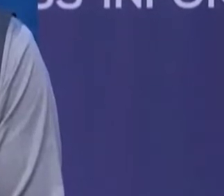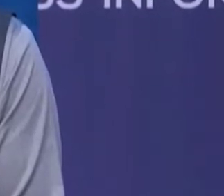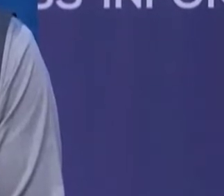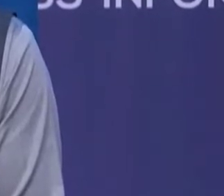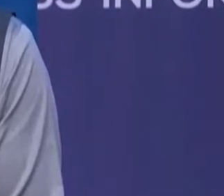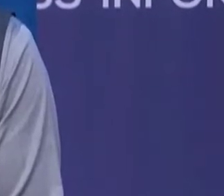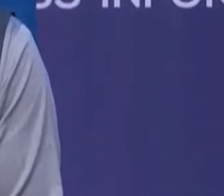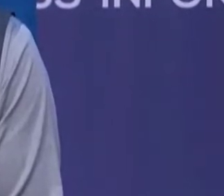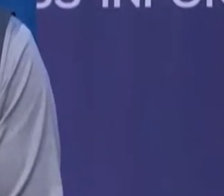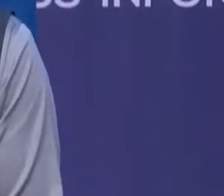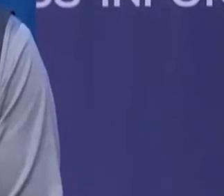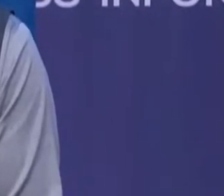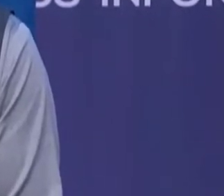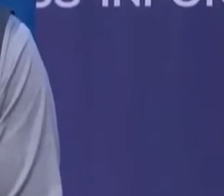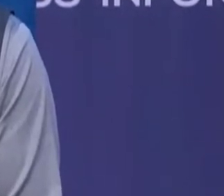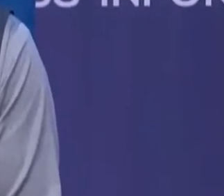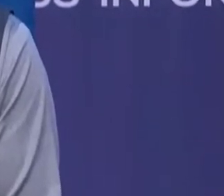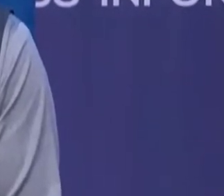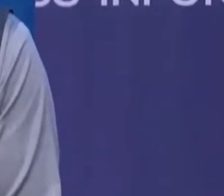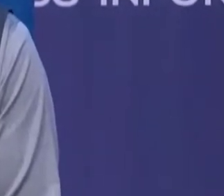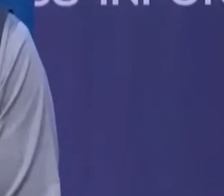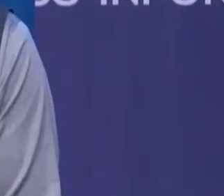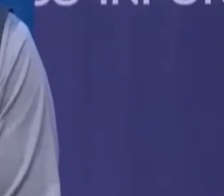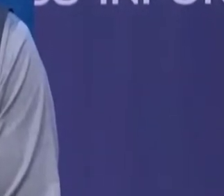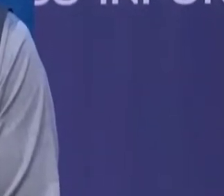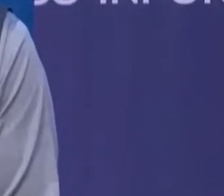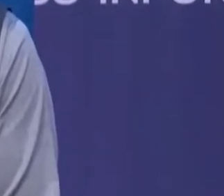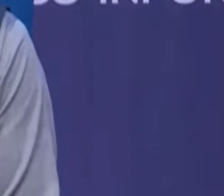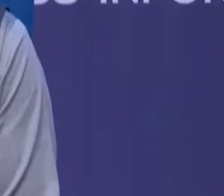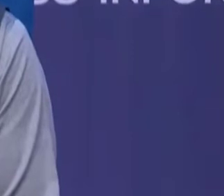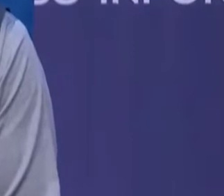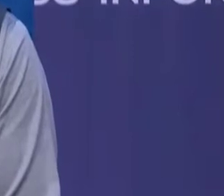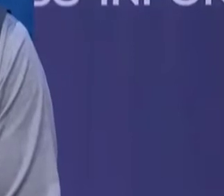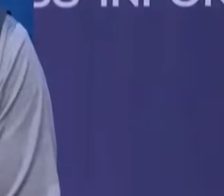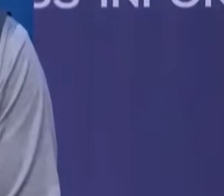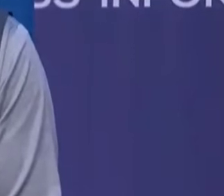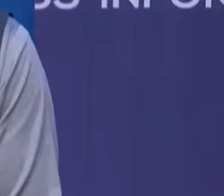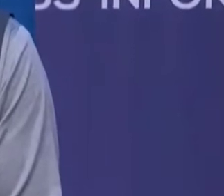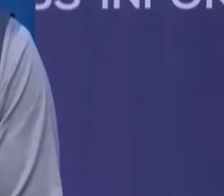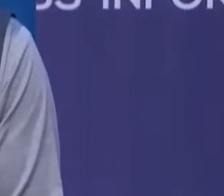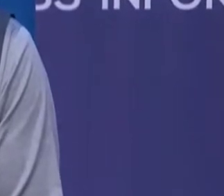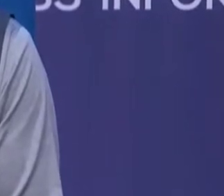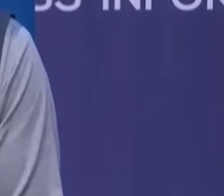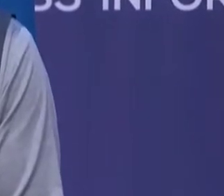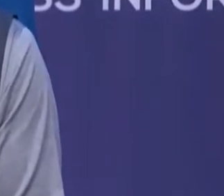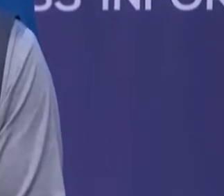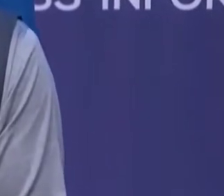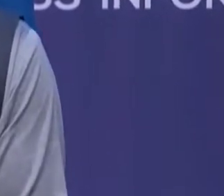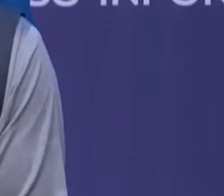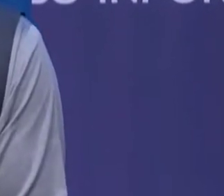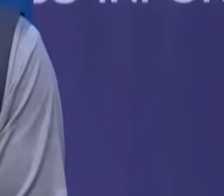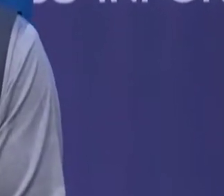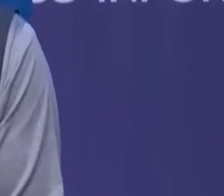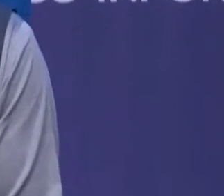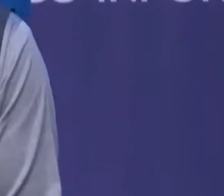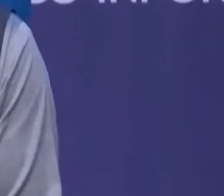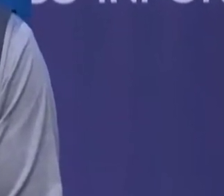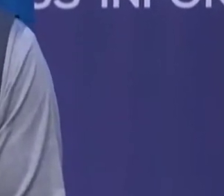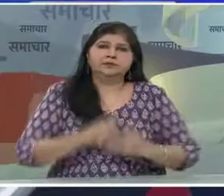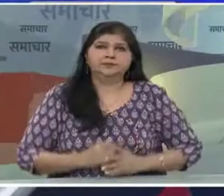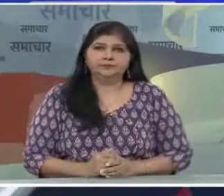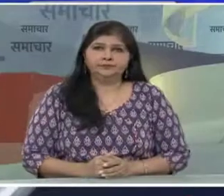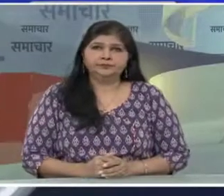और राष्ट्रीय ग्राम स्वराज योजना, राष्ट्रीय ग्राम स्वराज अभियान उसी दिशा में एक कदम है।